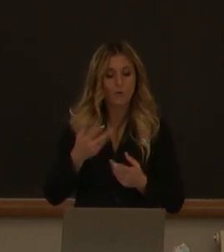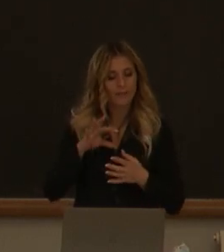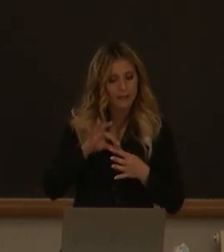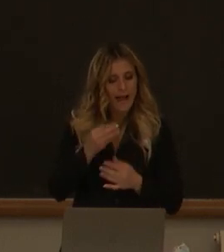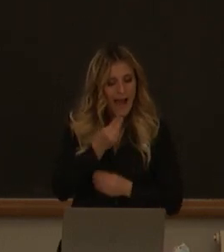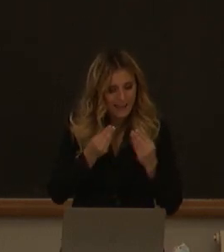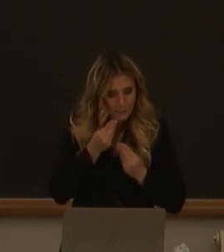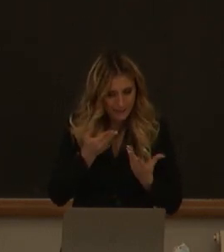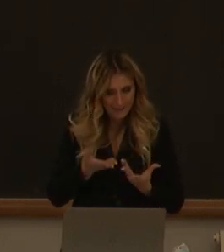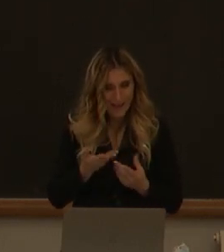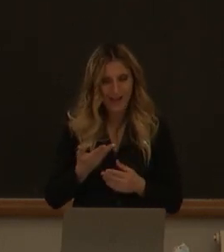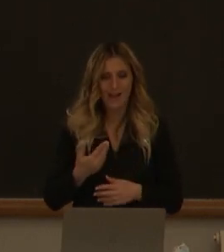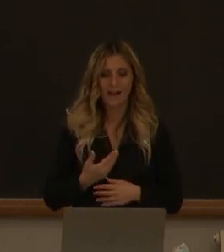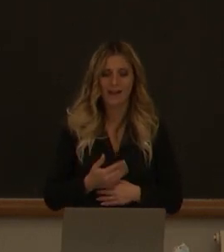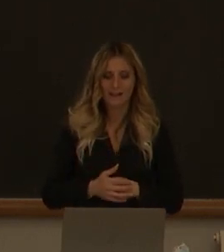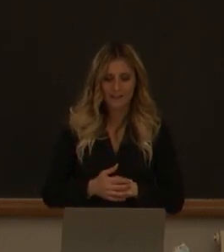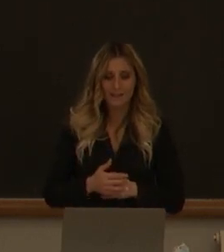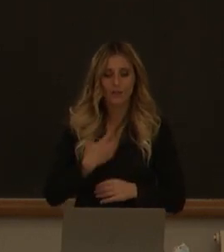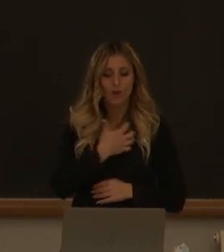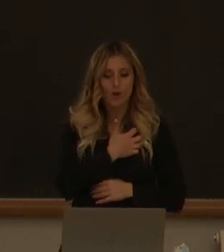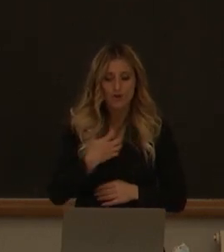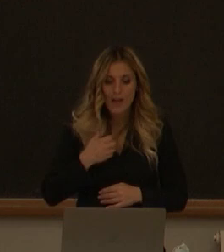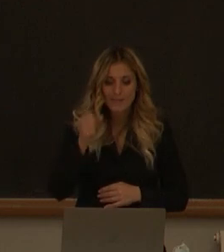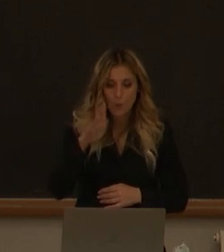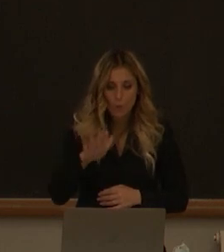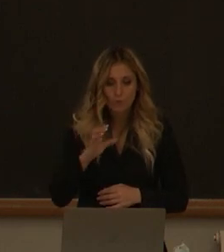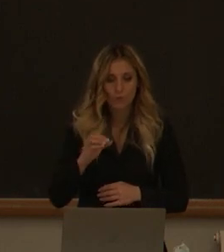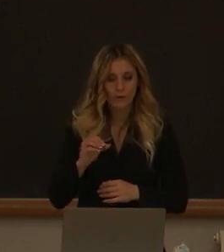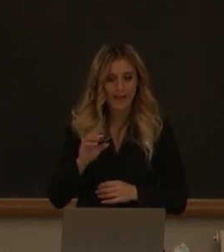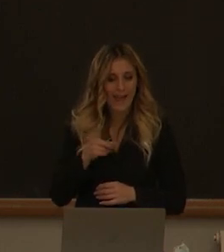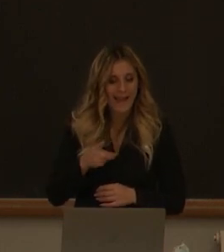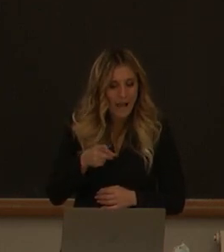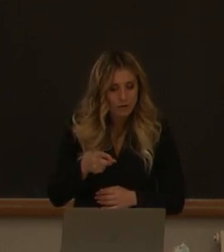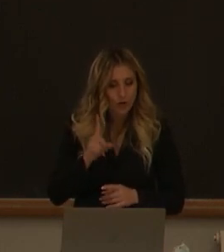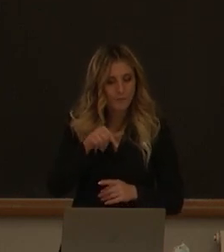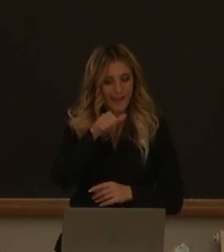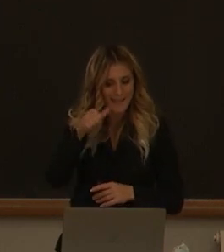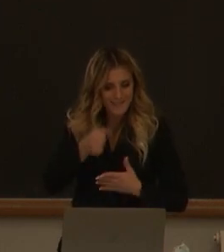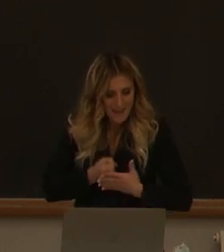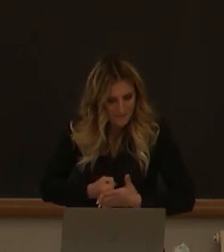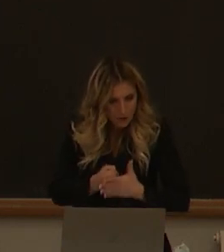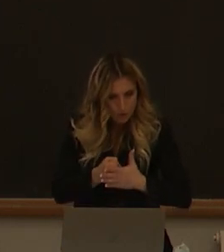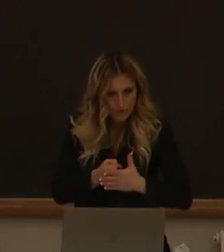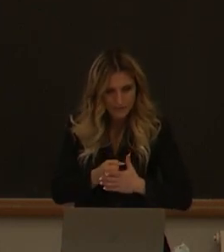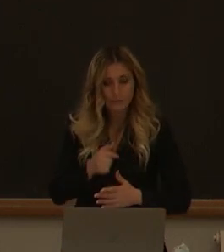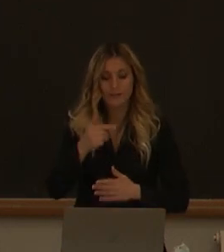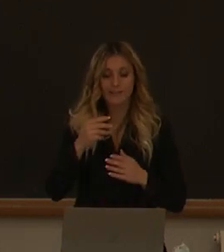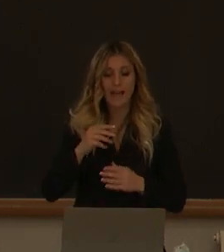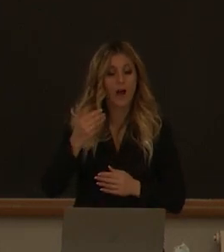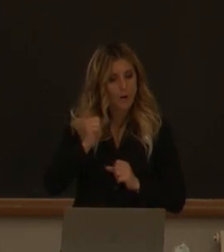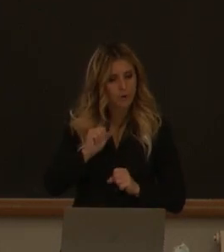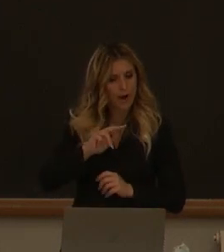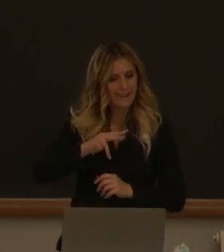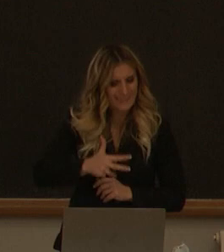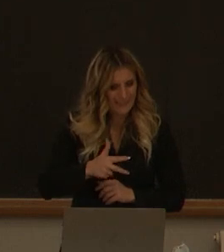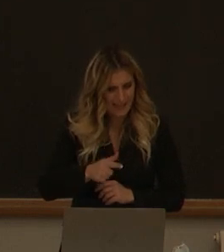alimentari, di viticoltura e enologia, scienze e culture gastronomiche per la sostenibilità, corsi di laurea triennale di